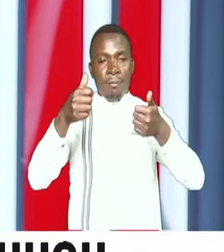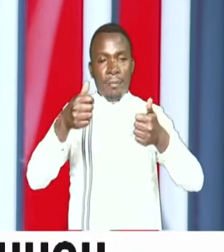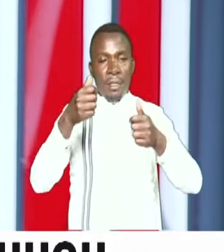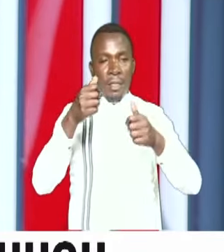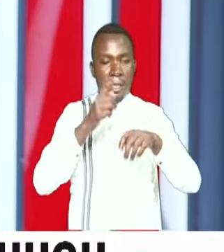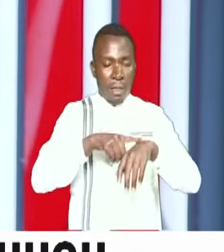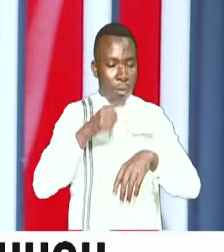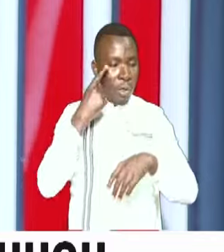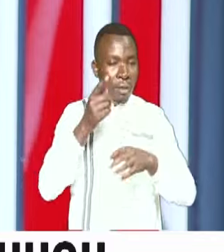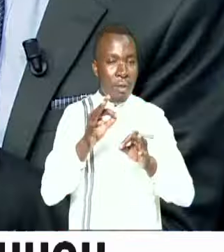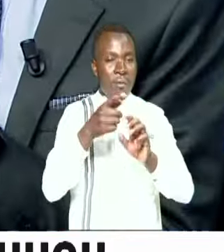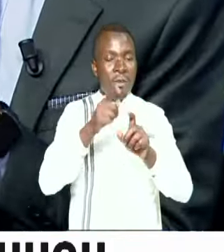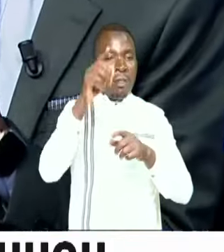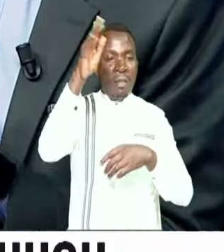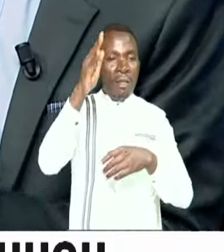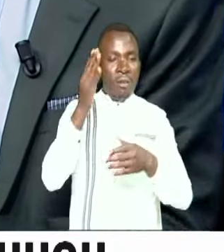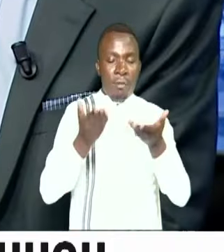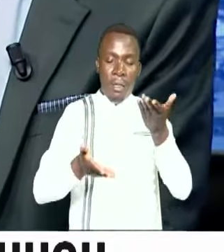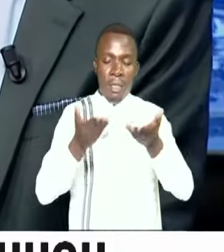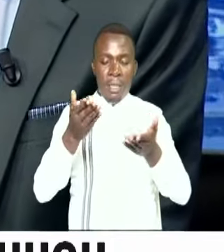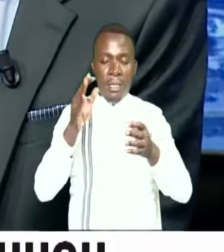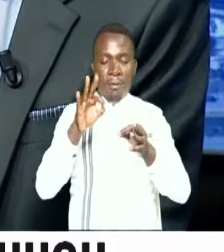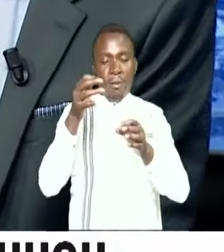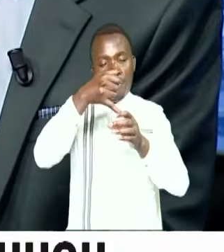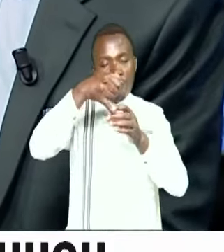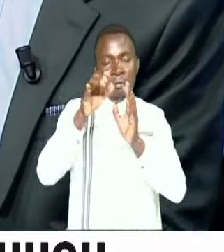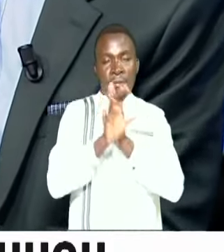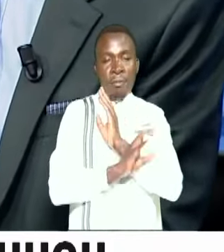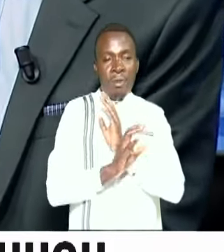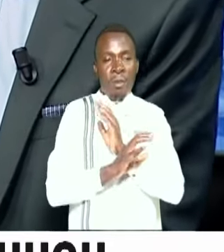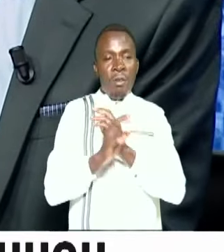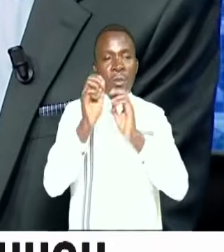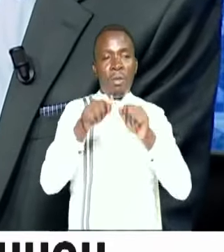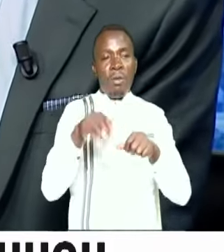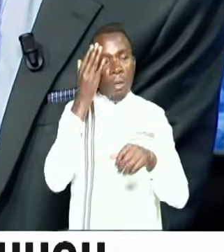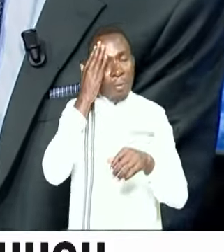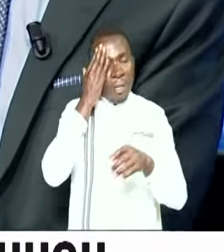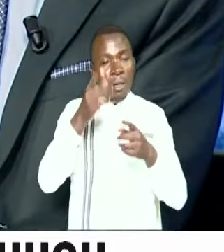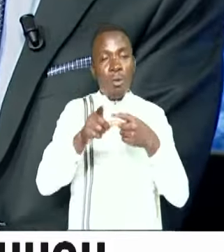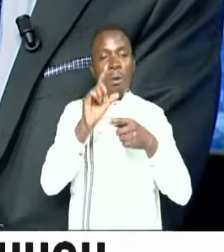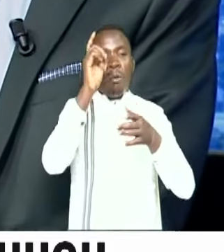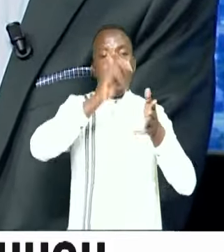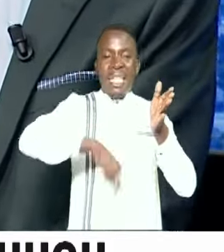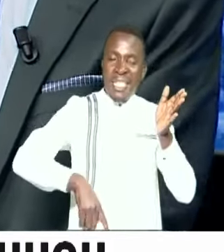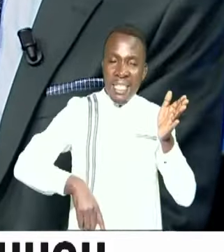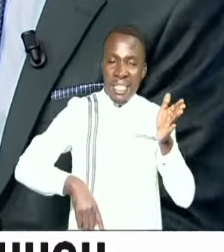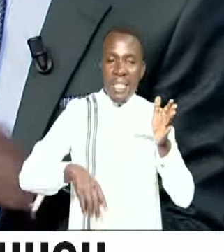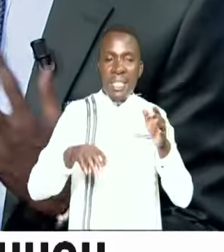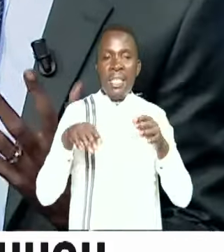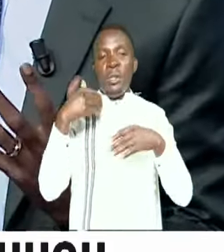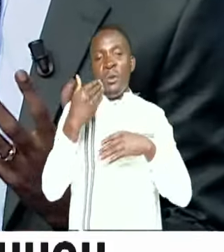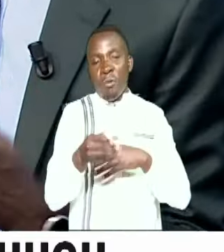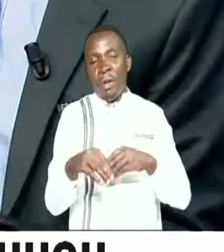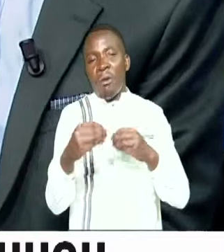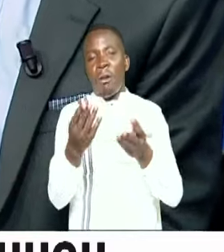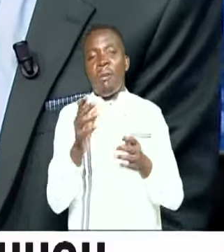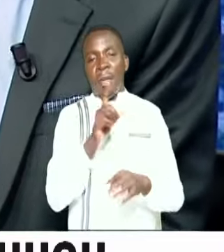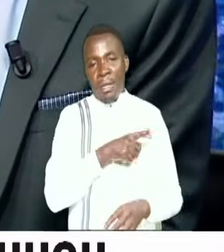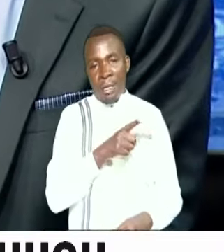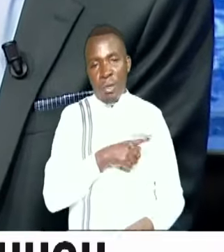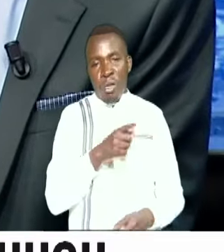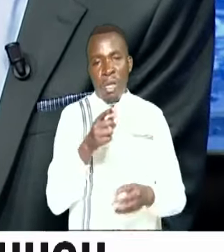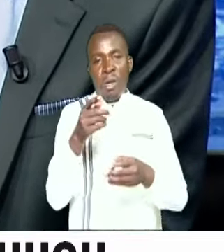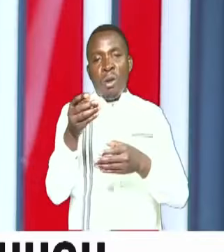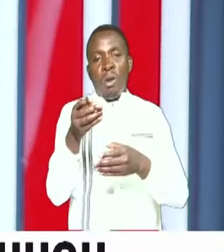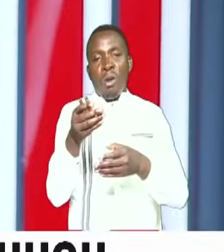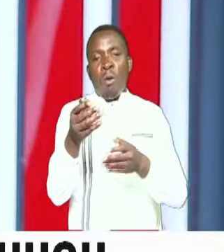bivuye hanze ukabigereranya n'ibyo mu gihugu ushobora kumenya icyo wakongeraho kandi ukanahana amahirwe umuguzi